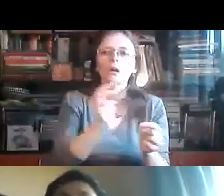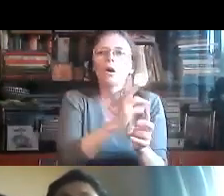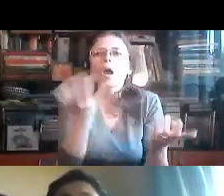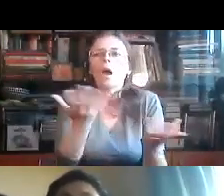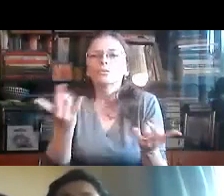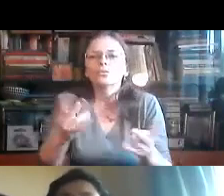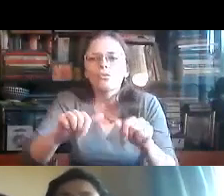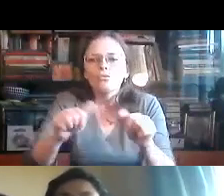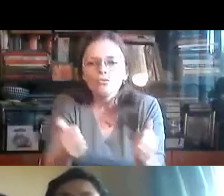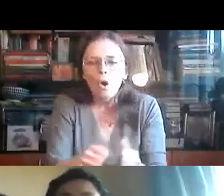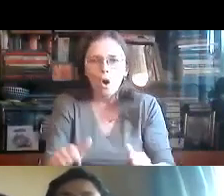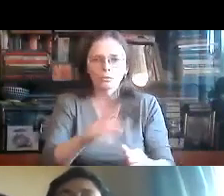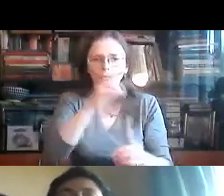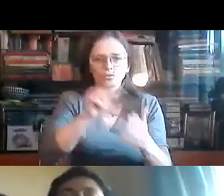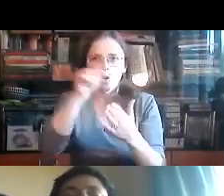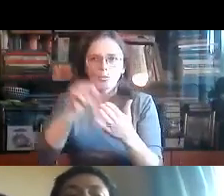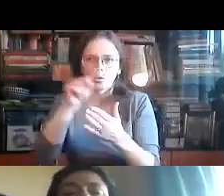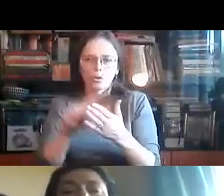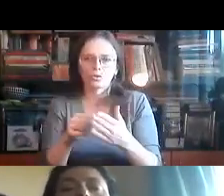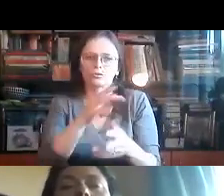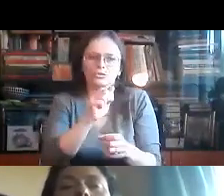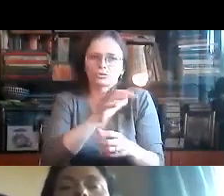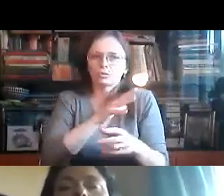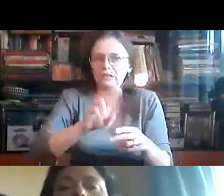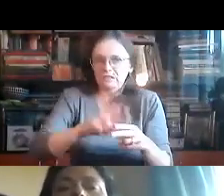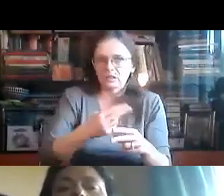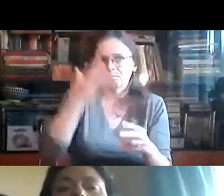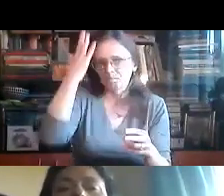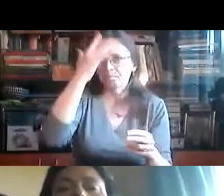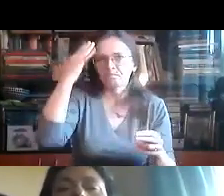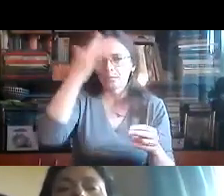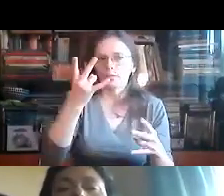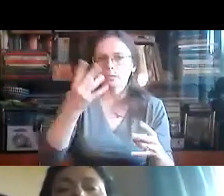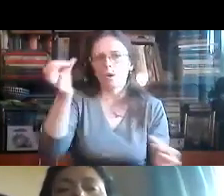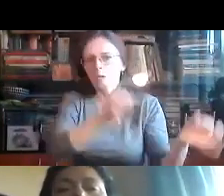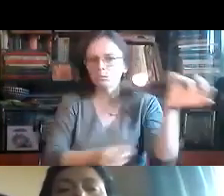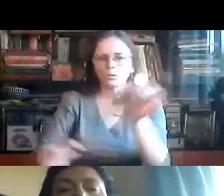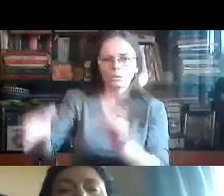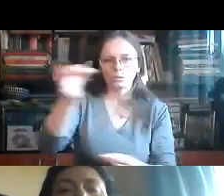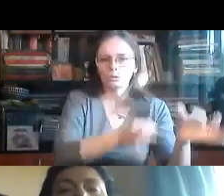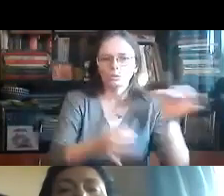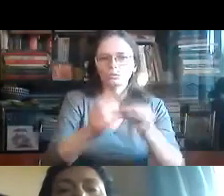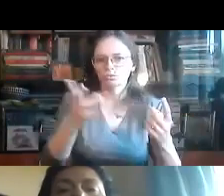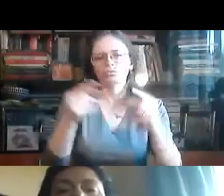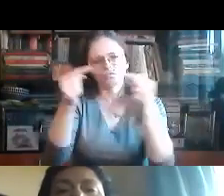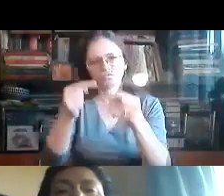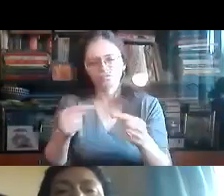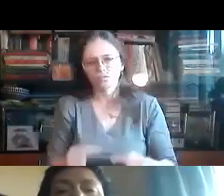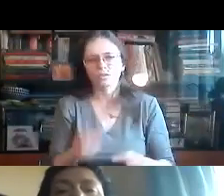какие-то вопросы, конечно же, мне кажется, они могут обсуждаться только конкретно наедине со зрителем, а